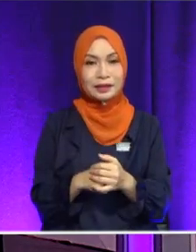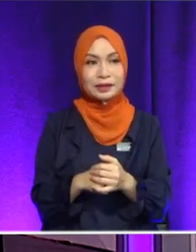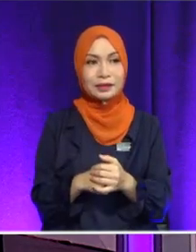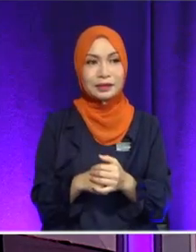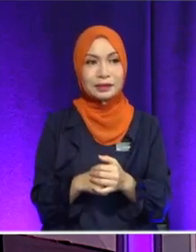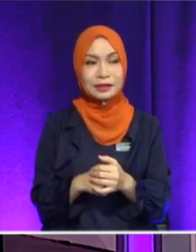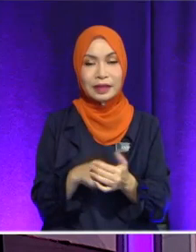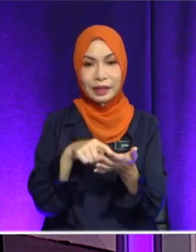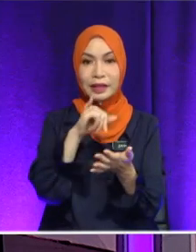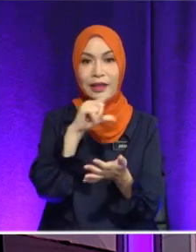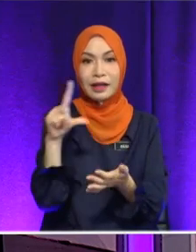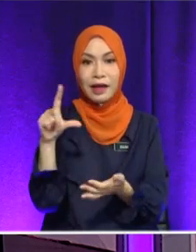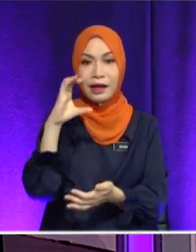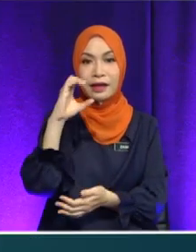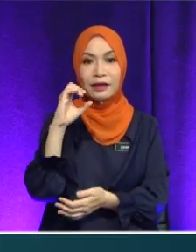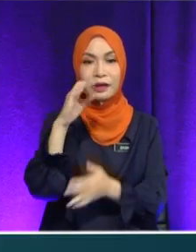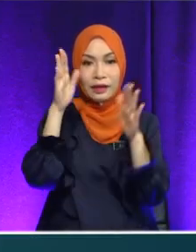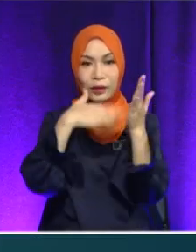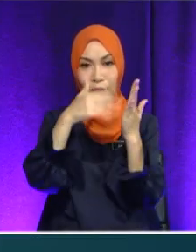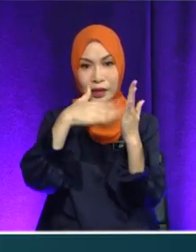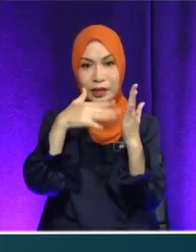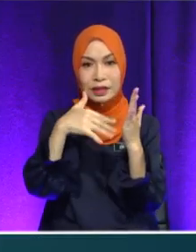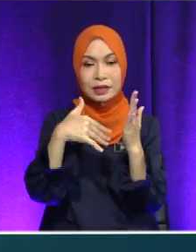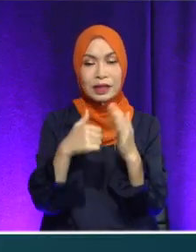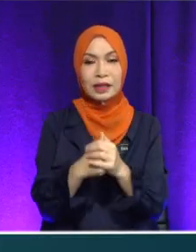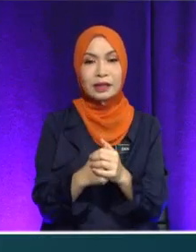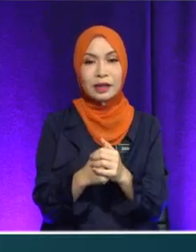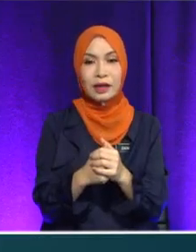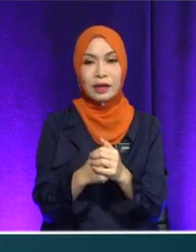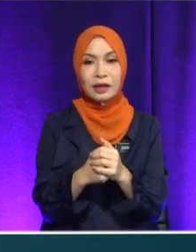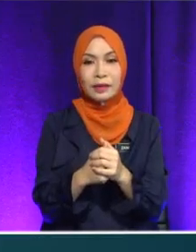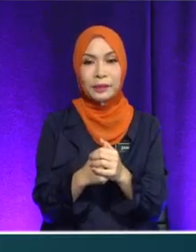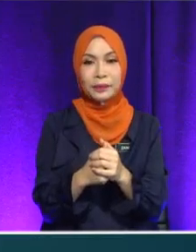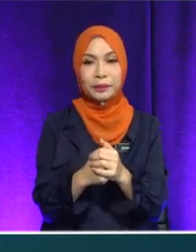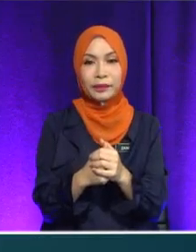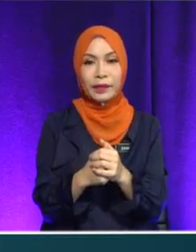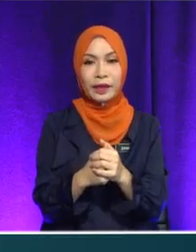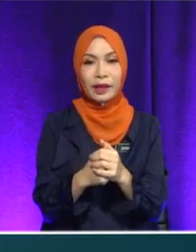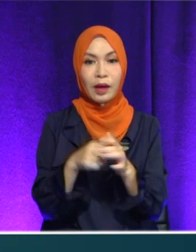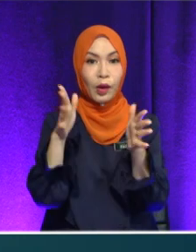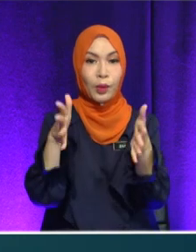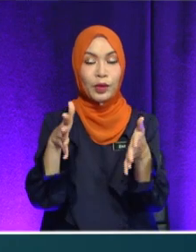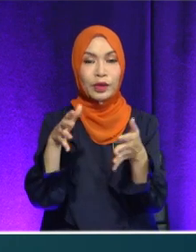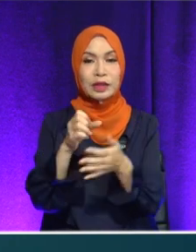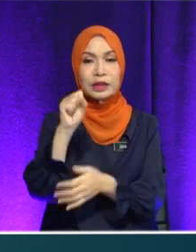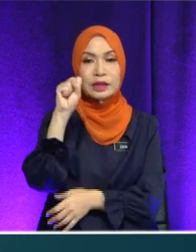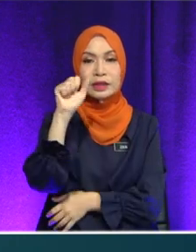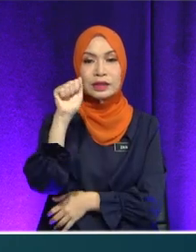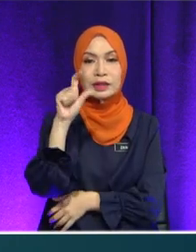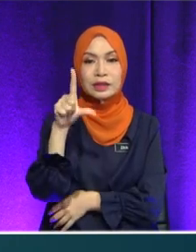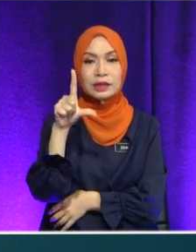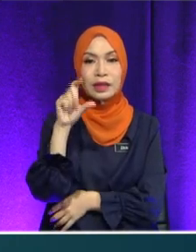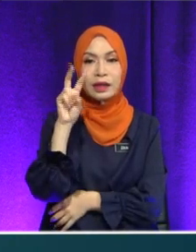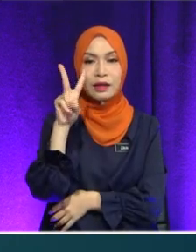yang dihasilkan oleh sebuah Dadali tajuk dewav memory 1931 dan dihasilkan dengan karya